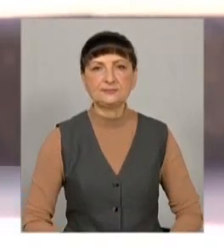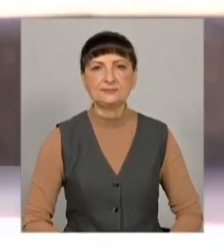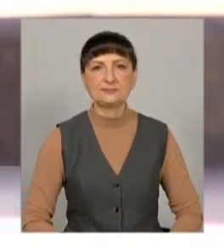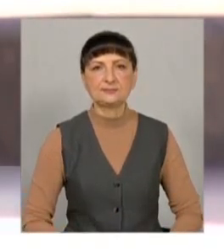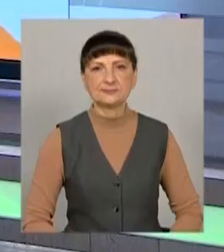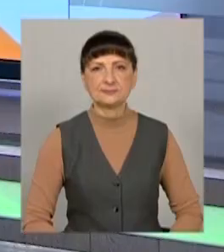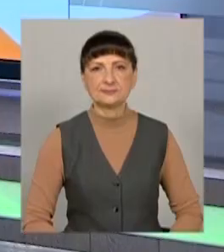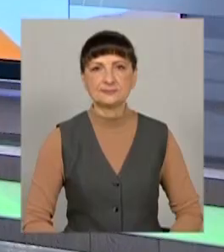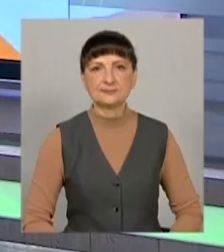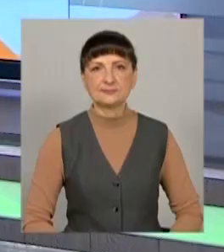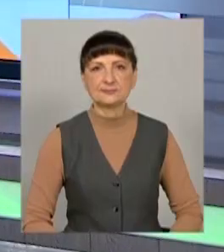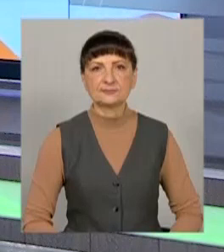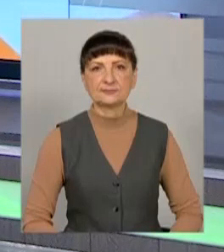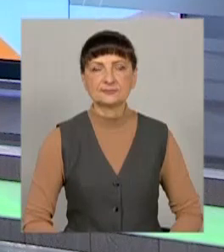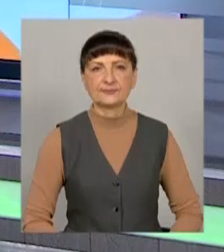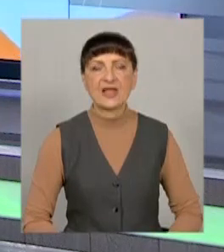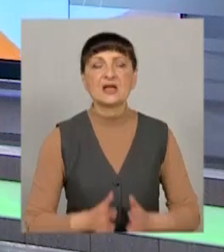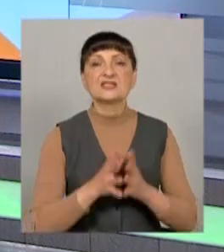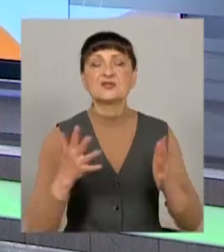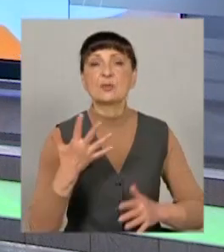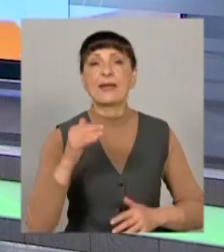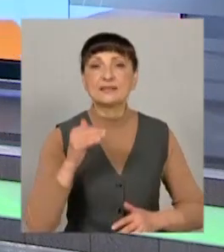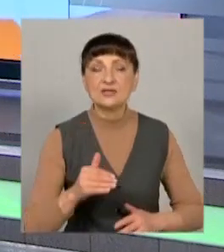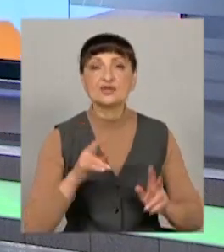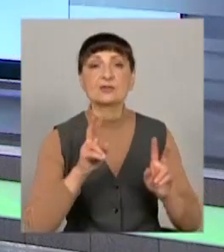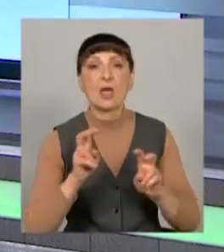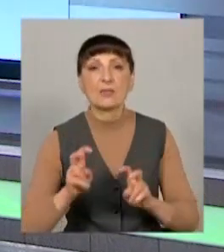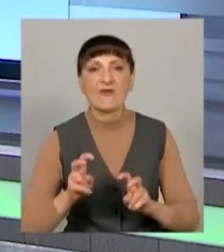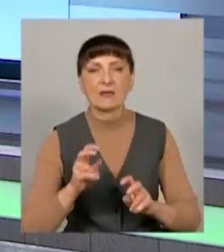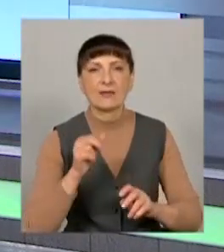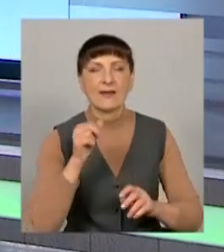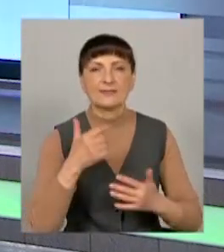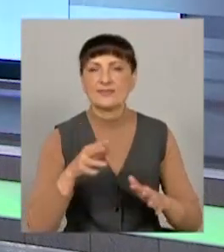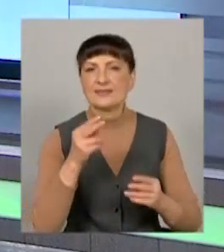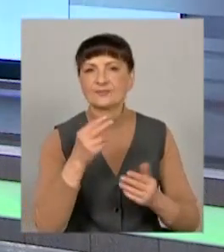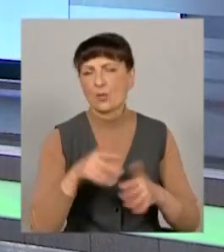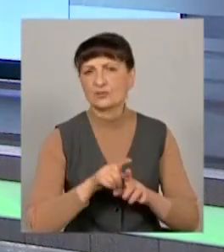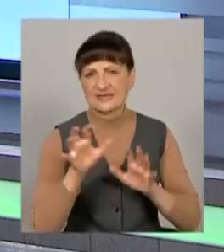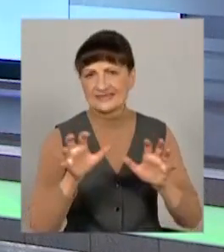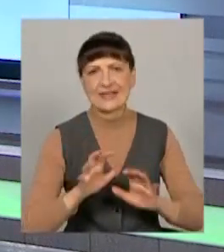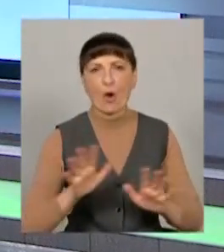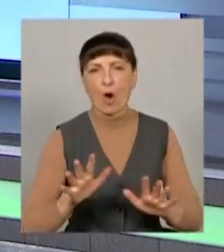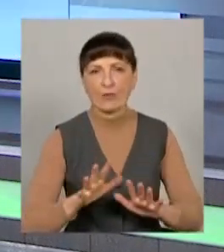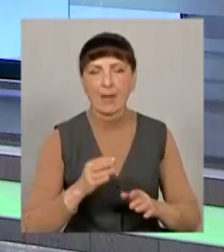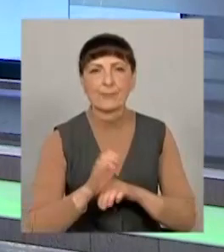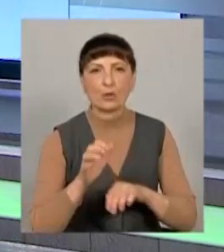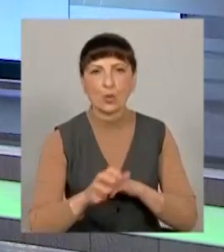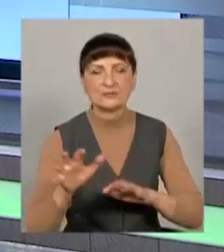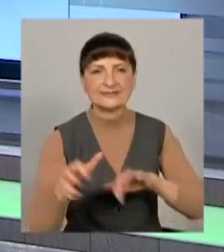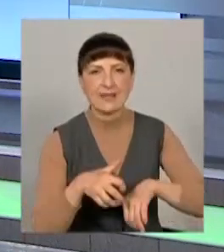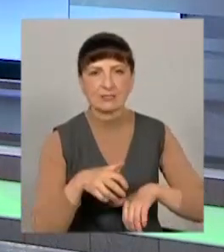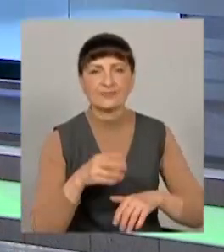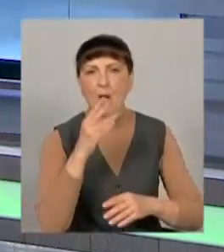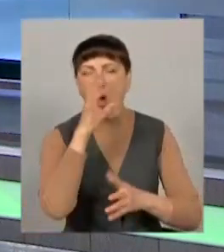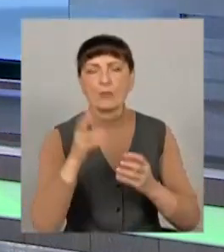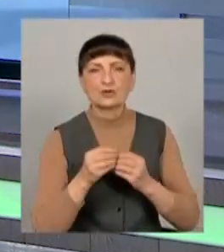Астана. Свыше 5000 наименований контрафактной продукции изъяли в Алматы с начала года. Общая сумма поддельной